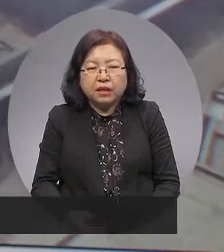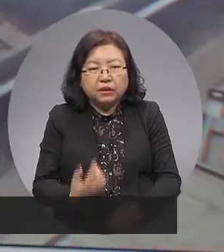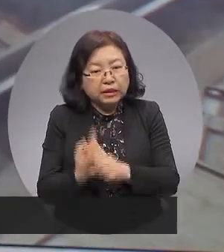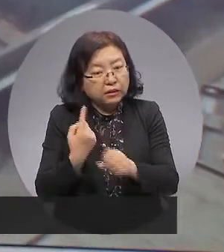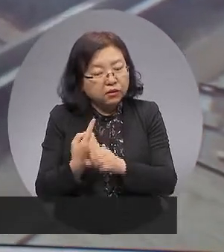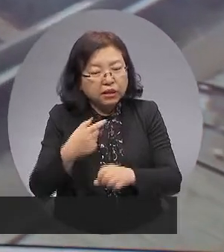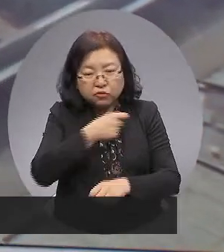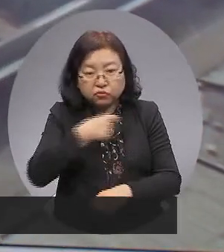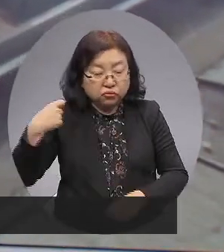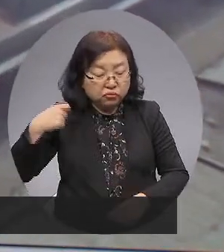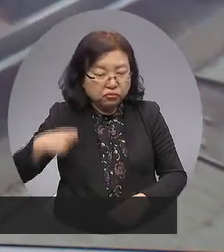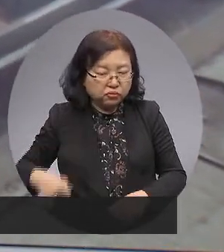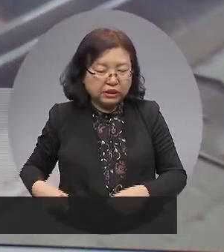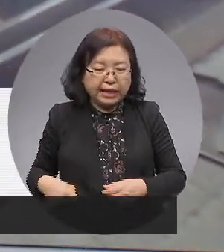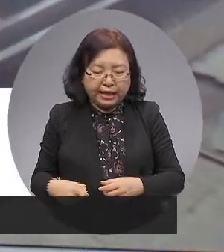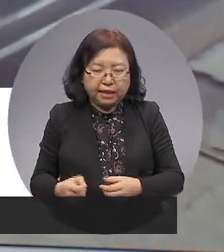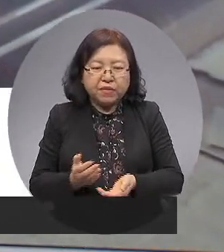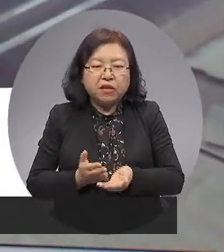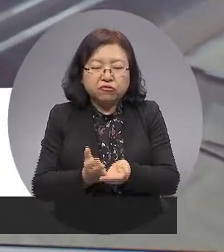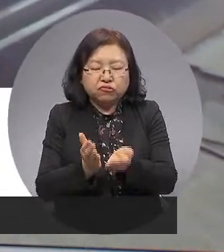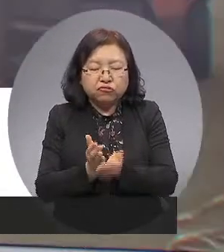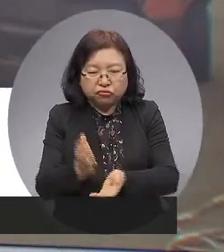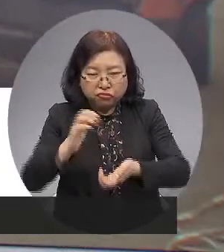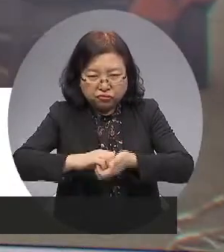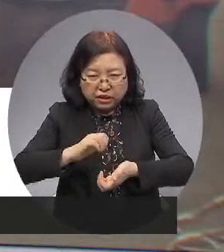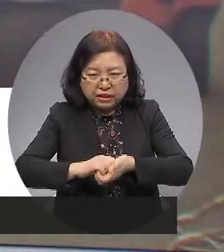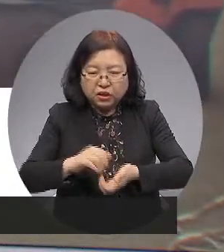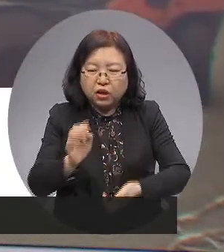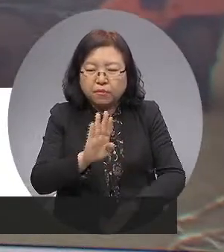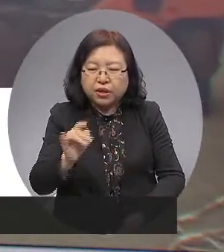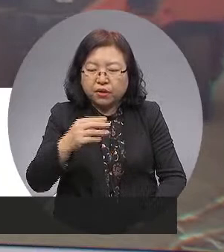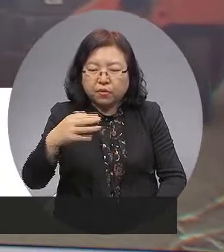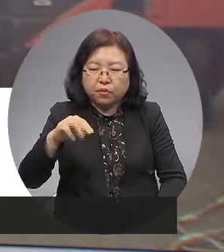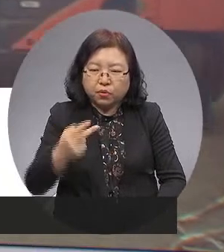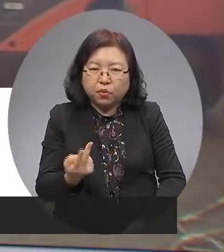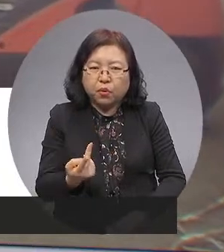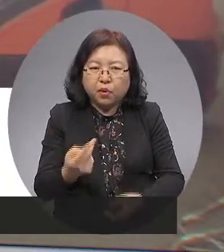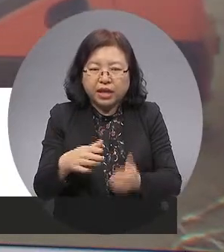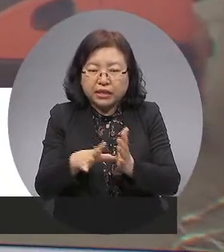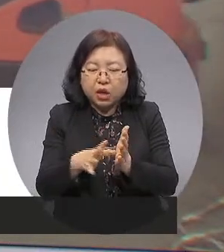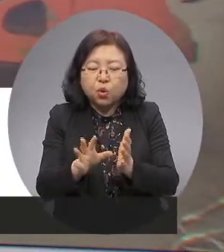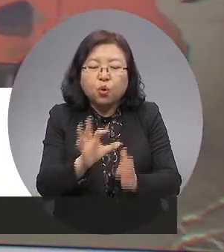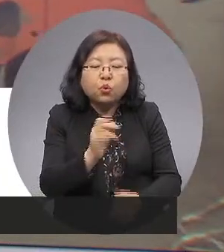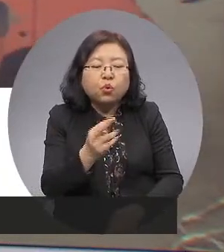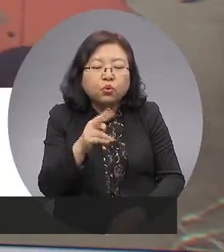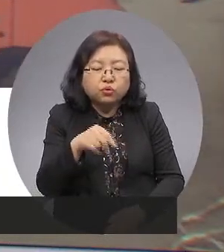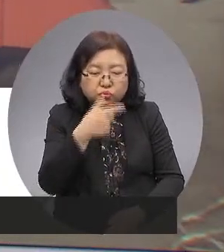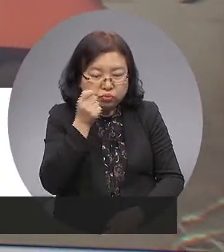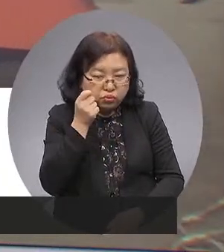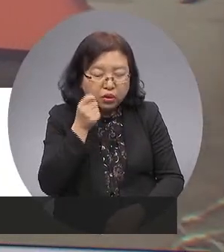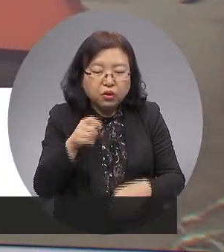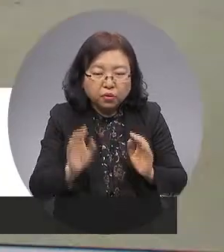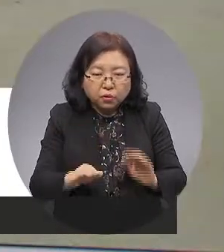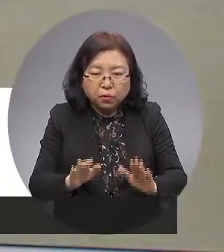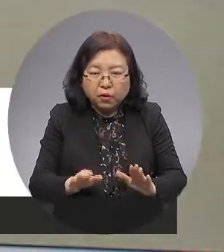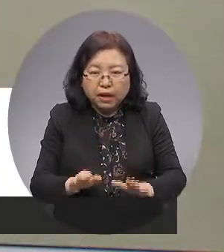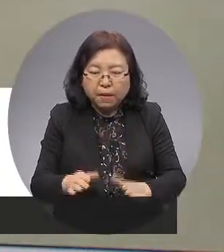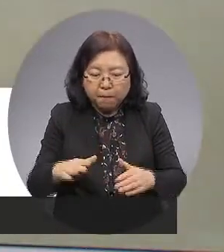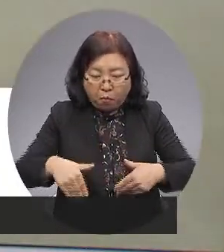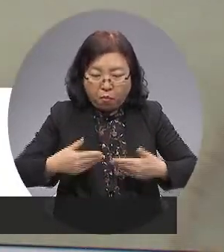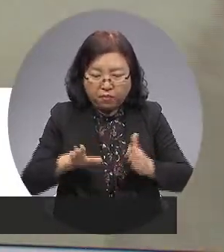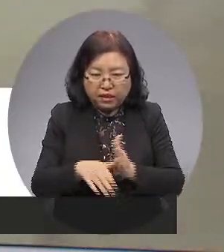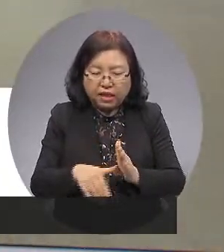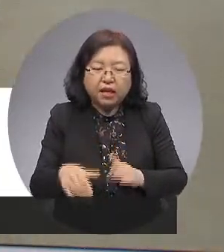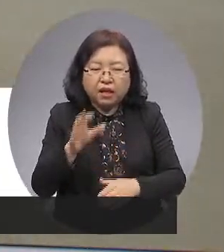지난해 중국의 수출 제한으로 비료 원자재인 요소 부족 사태가 빚어지며 올봄 비료값이 크게